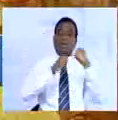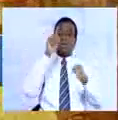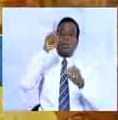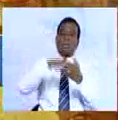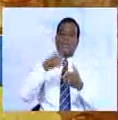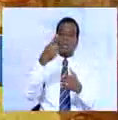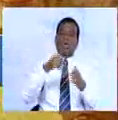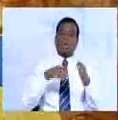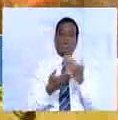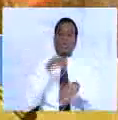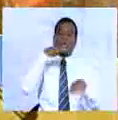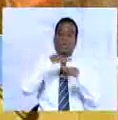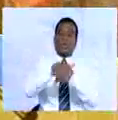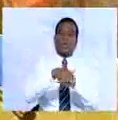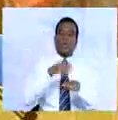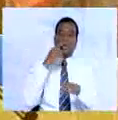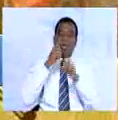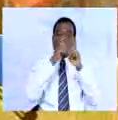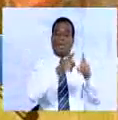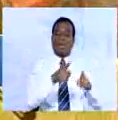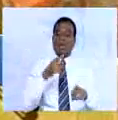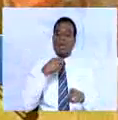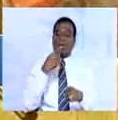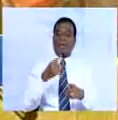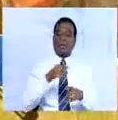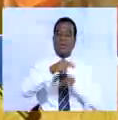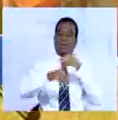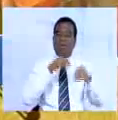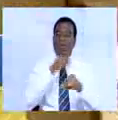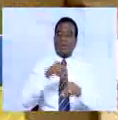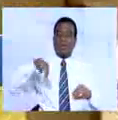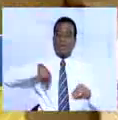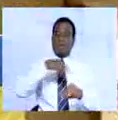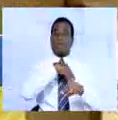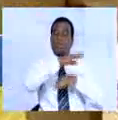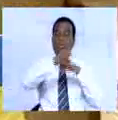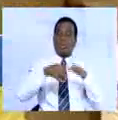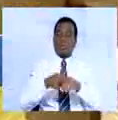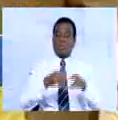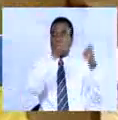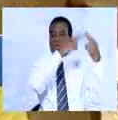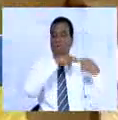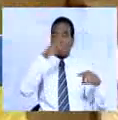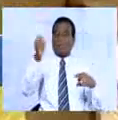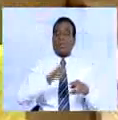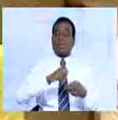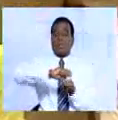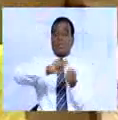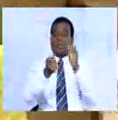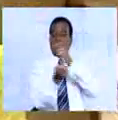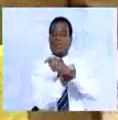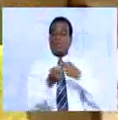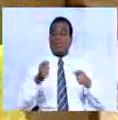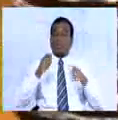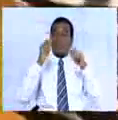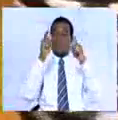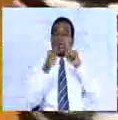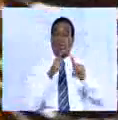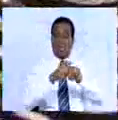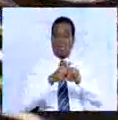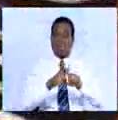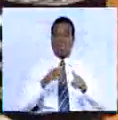par les Nations Unies. Elle est destinée à rappeler au monde que nous avons tous la responsabilité de transformer